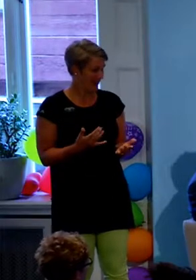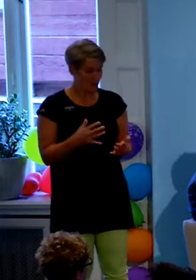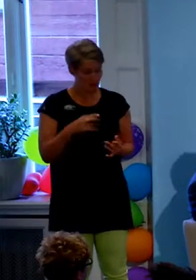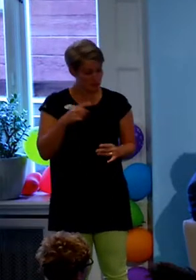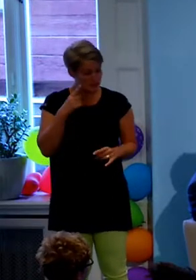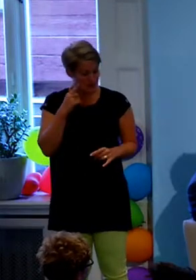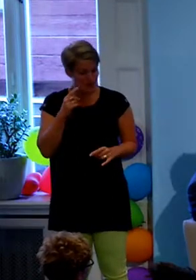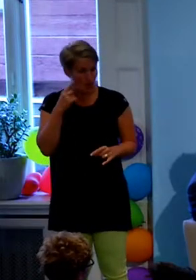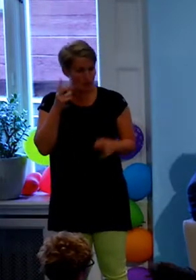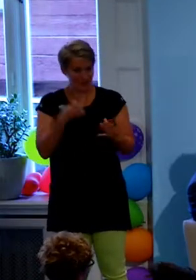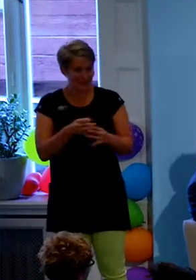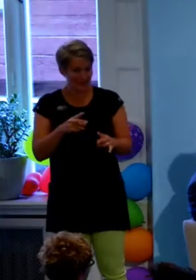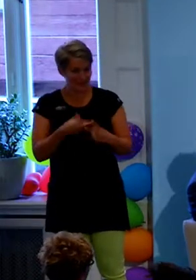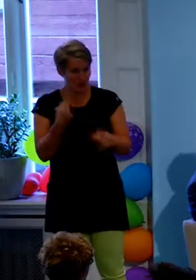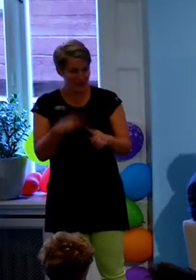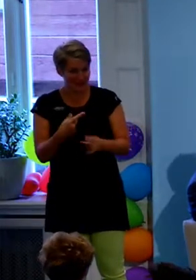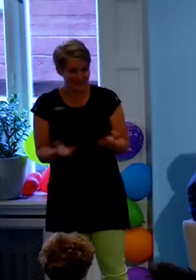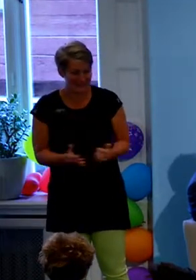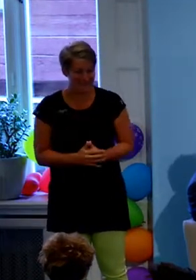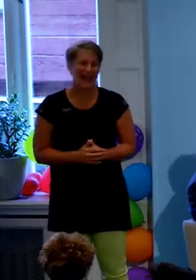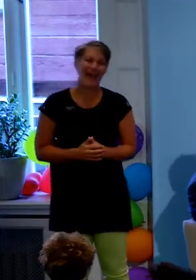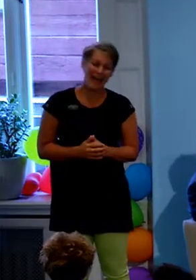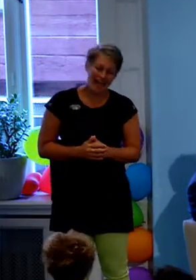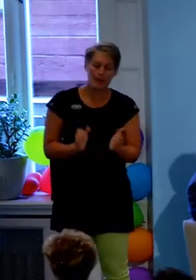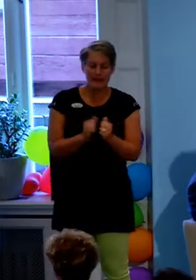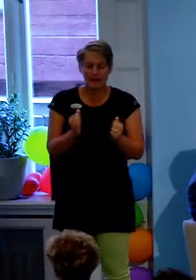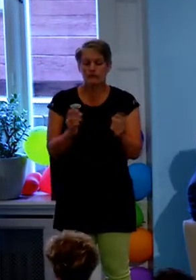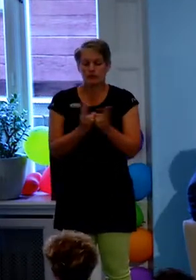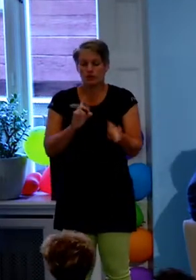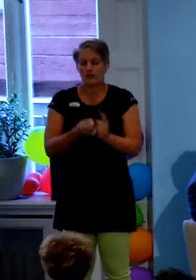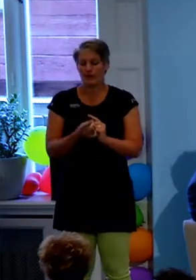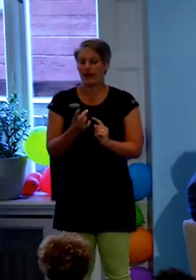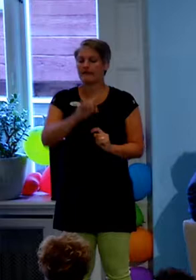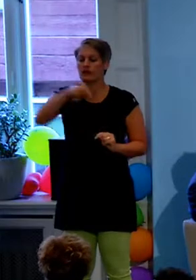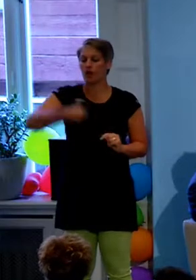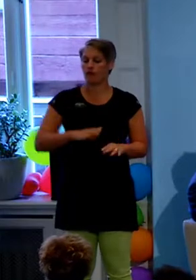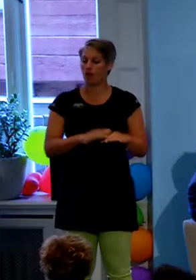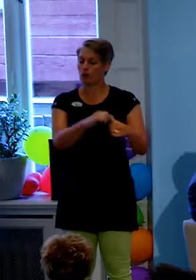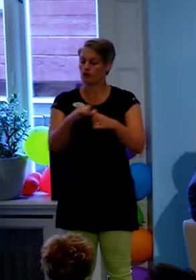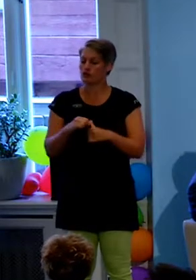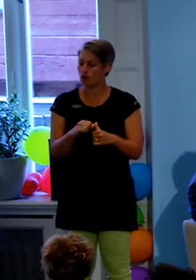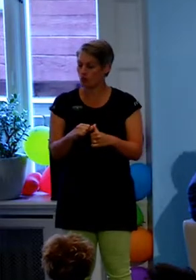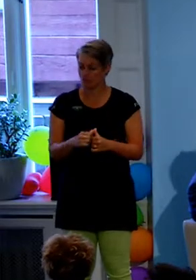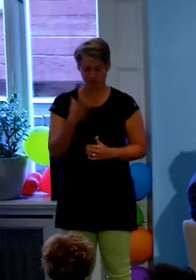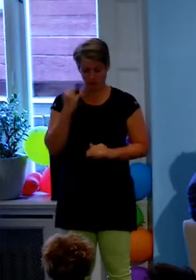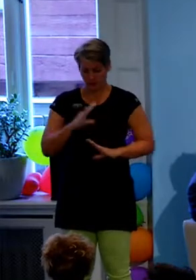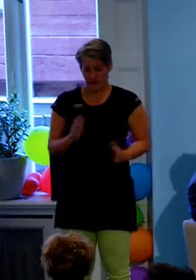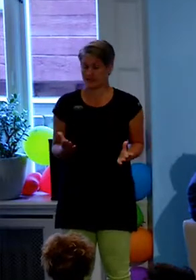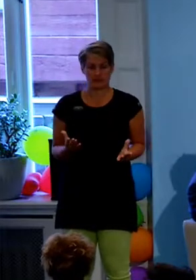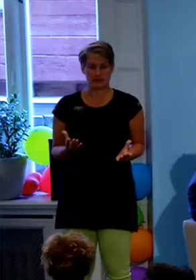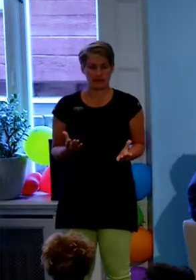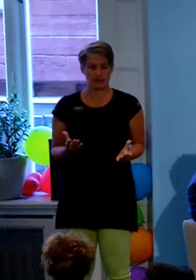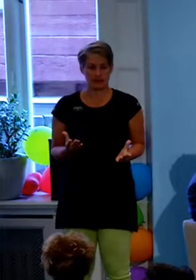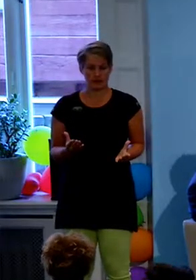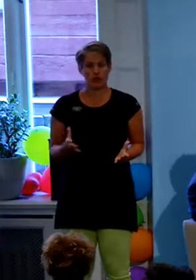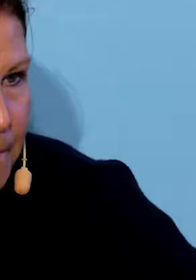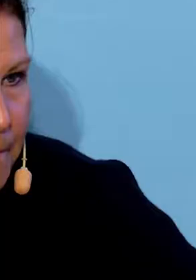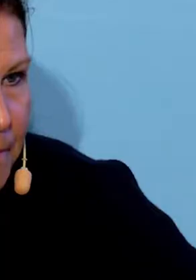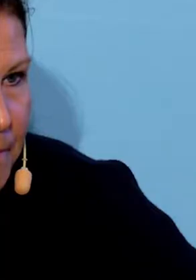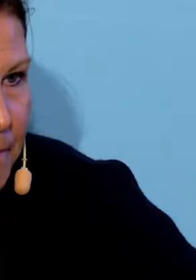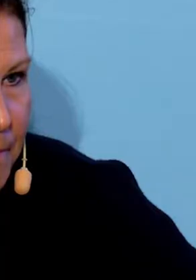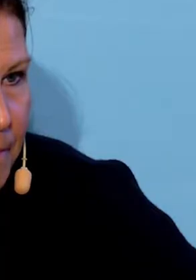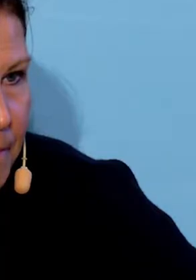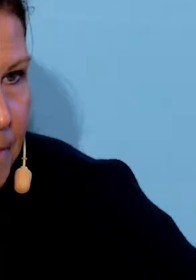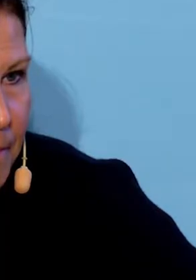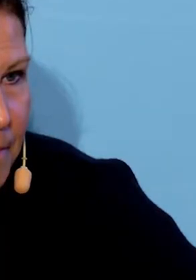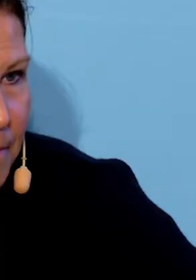enkelt. Nej, men det gör att det ställer ju krav på organisationen som kanske inte tidigare har varit där. Och när det gäller hållbarhetsfrågan så